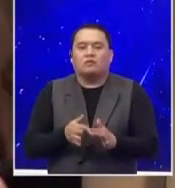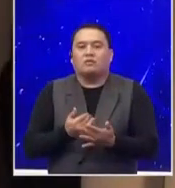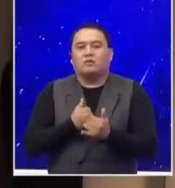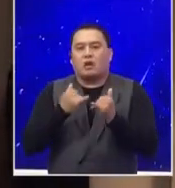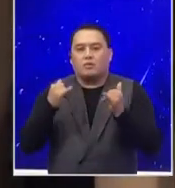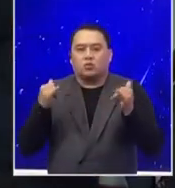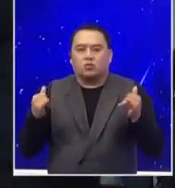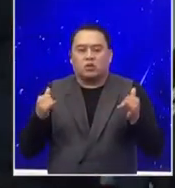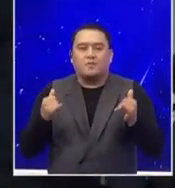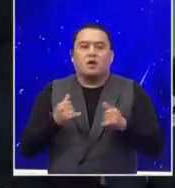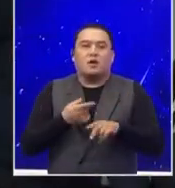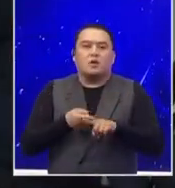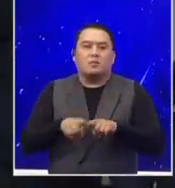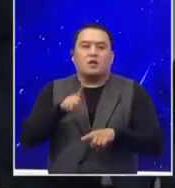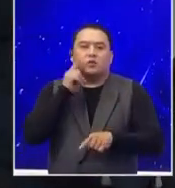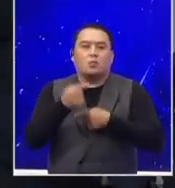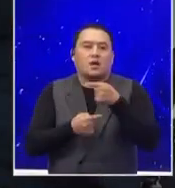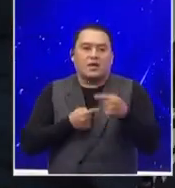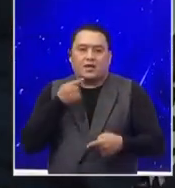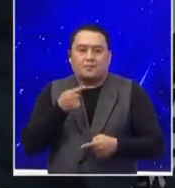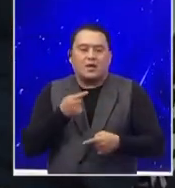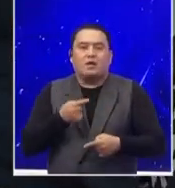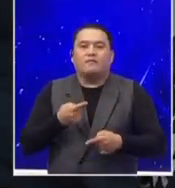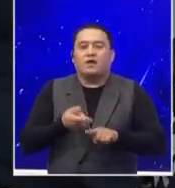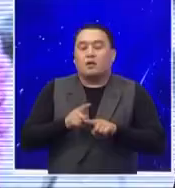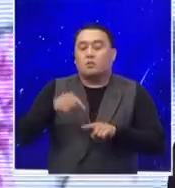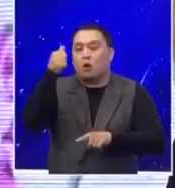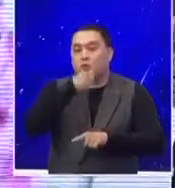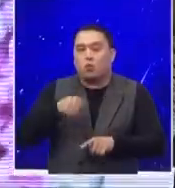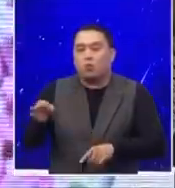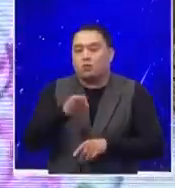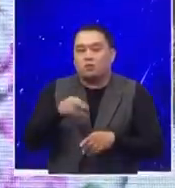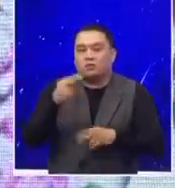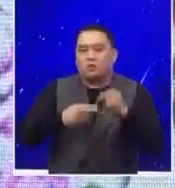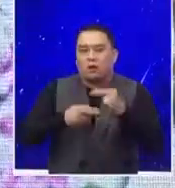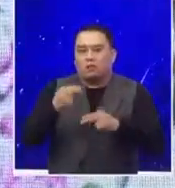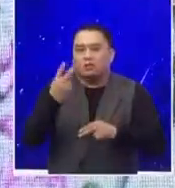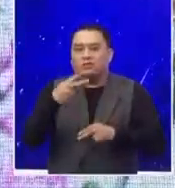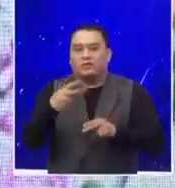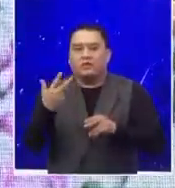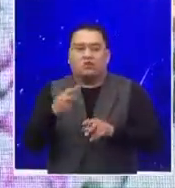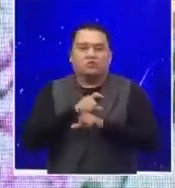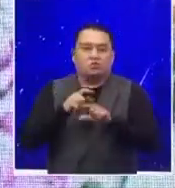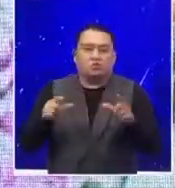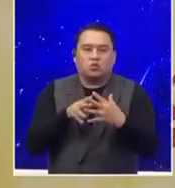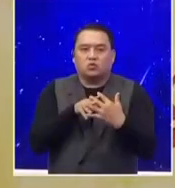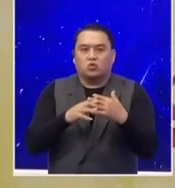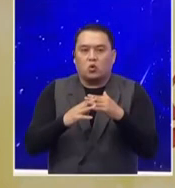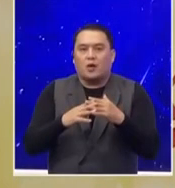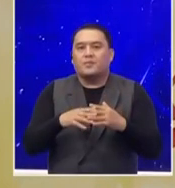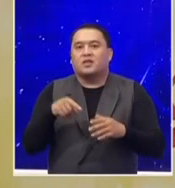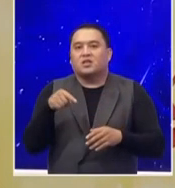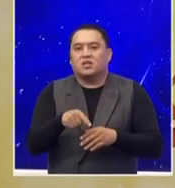всестороннего обучения и роста молодого поколения. В нынешнем году в области строятся 23 школы. Одна из них в селе Антымах